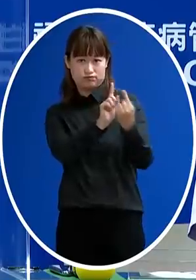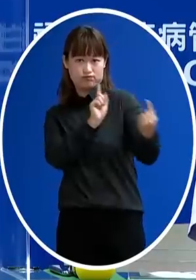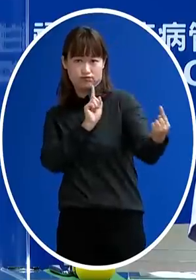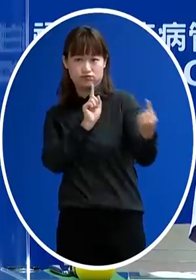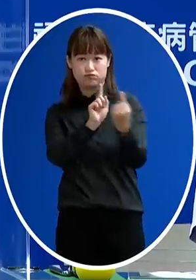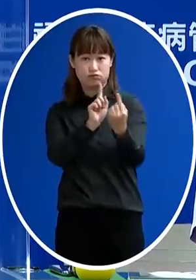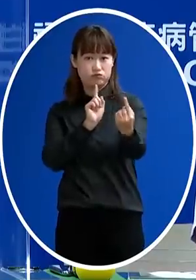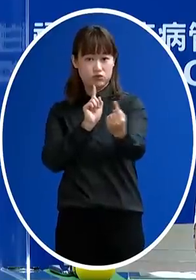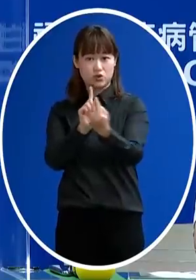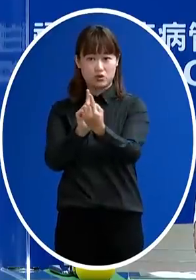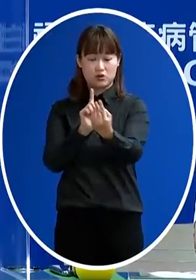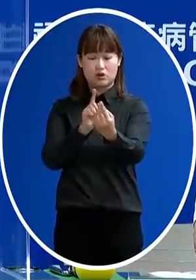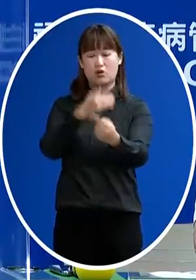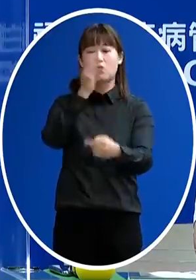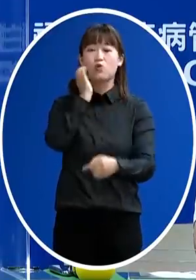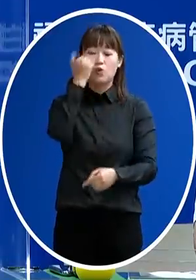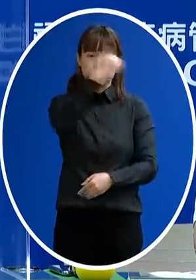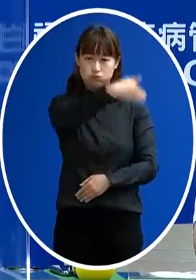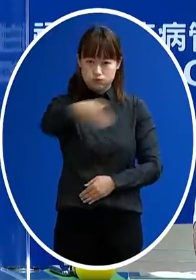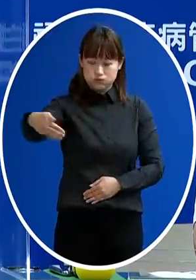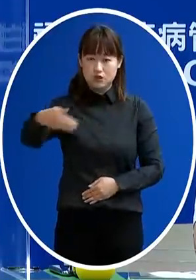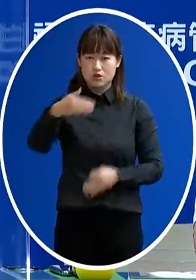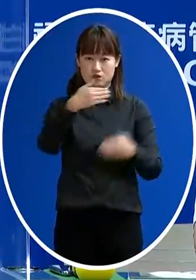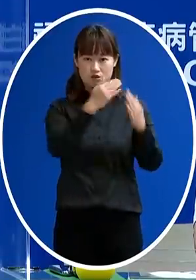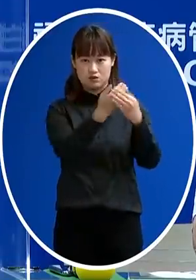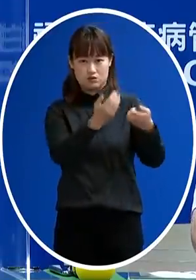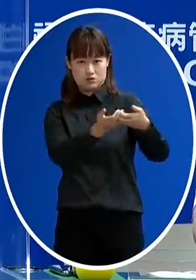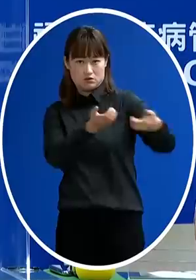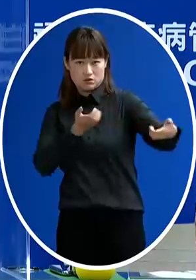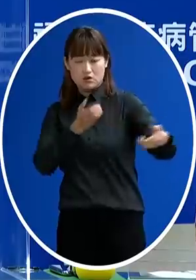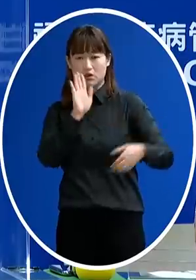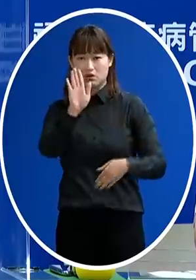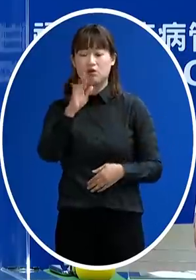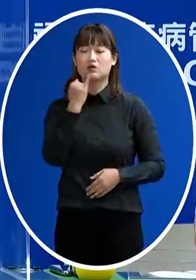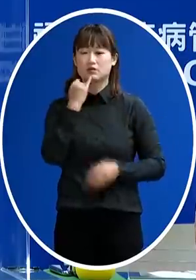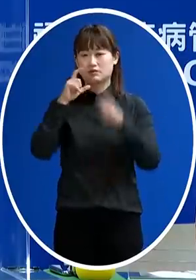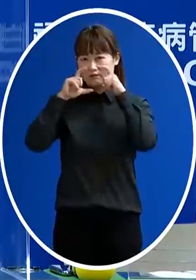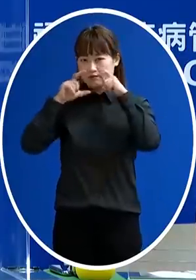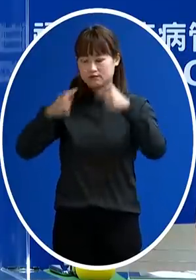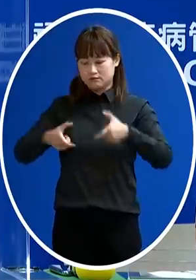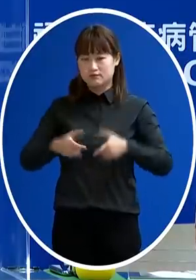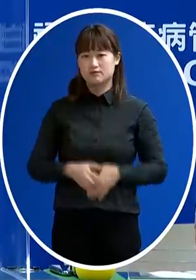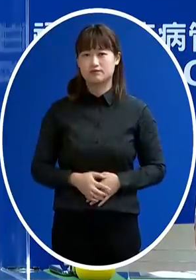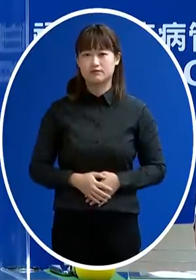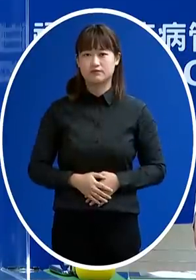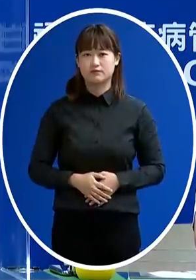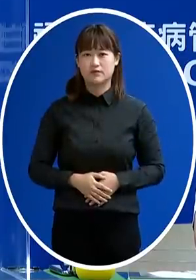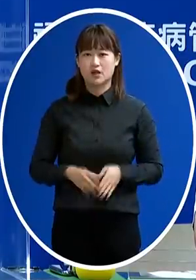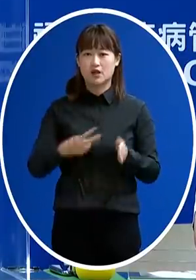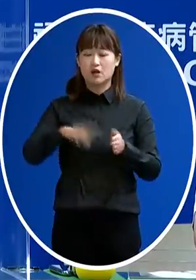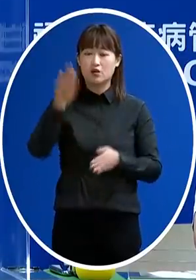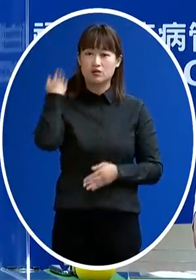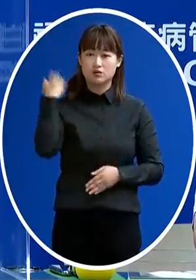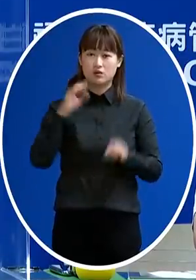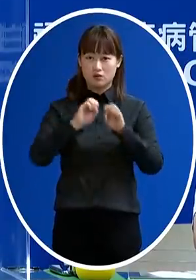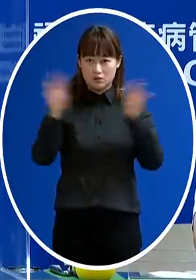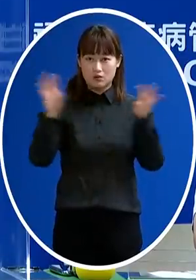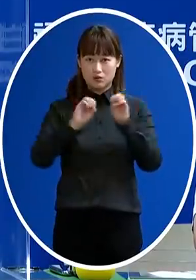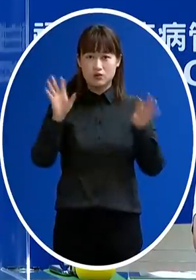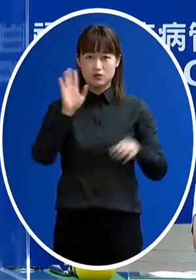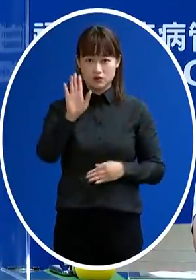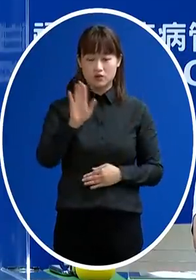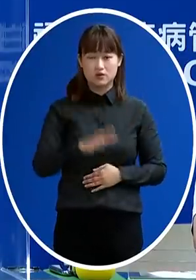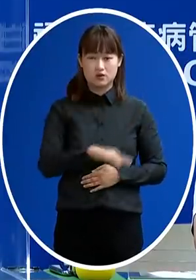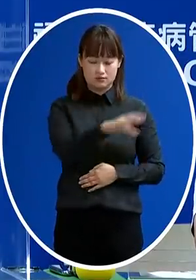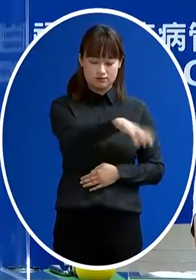或有适当的阻隔的设备，那可以不用戴口罩。那当然还有一些以前有公布的一些场